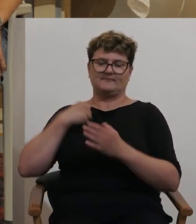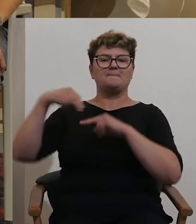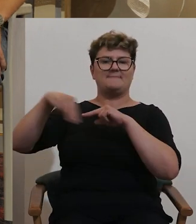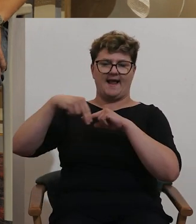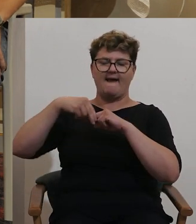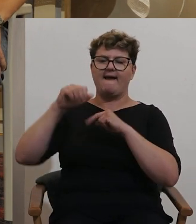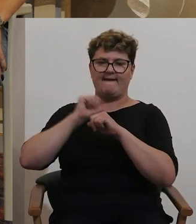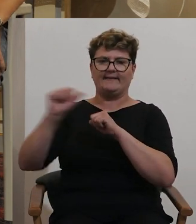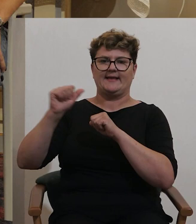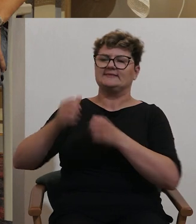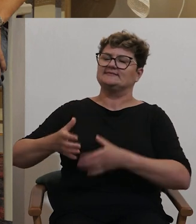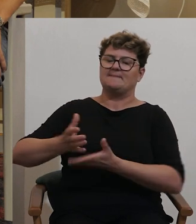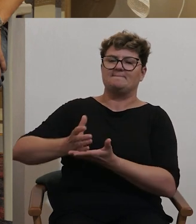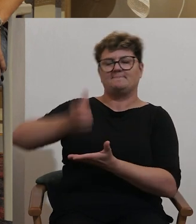pomnik